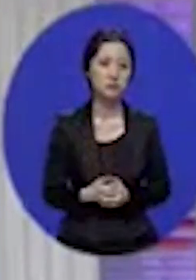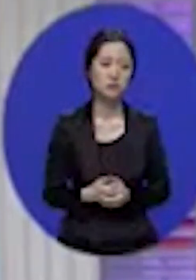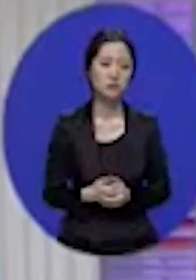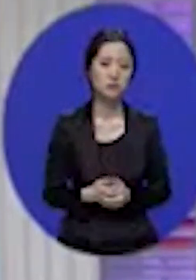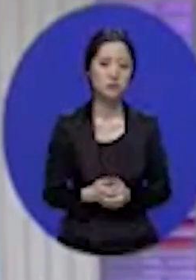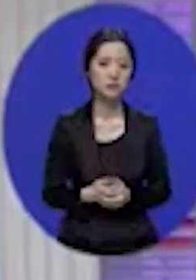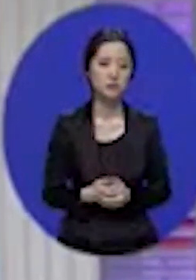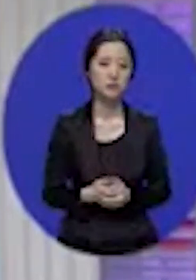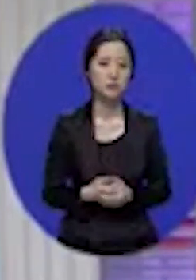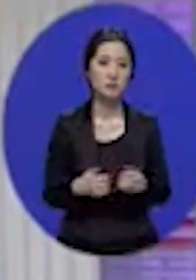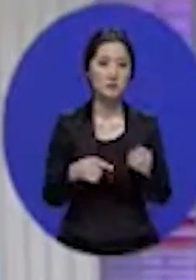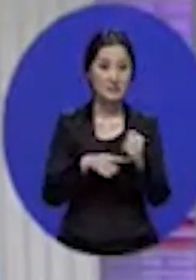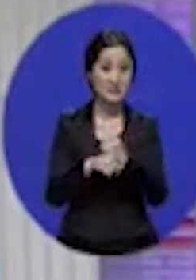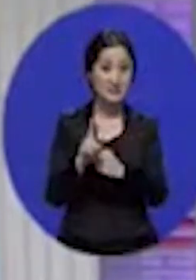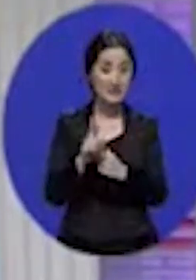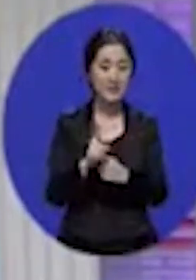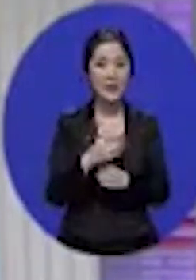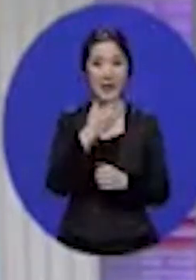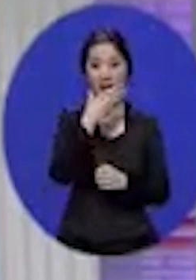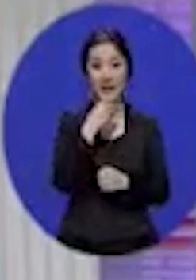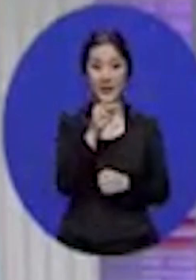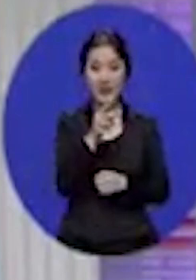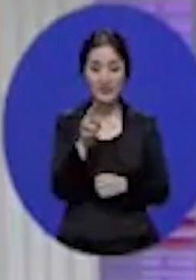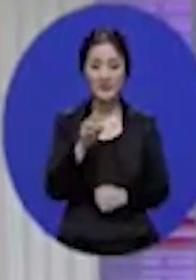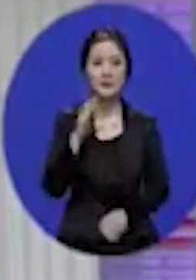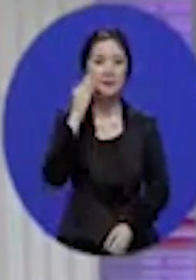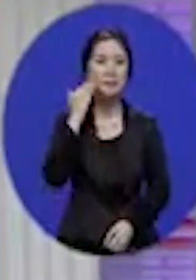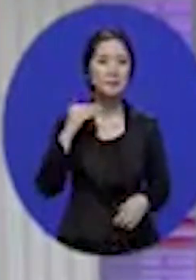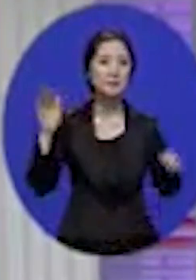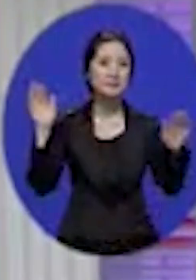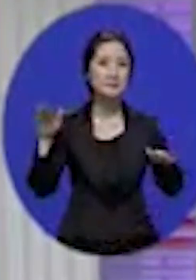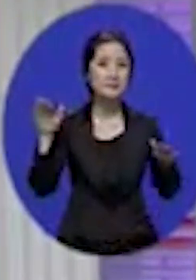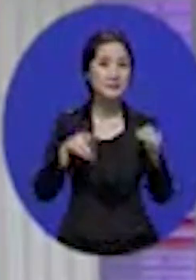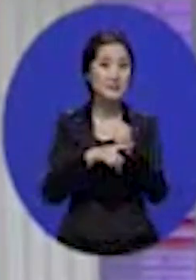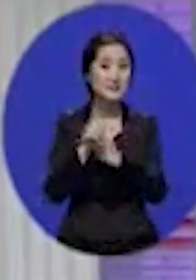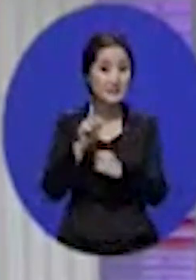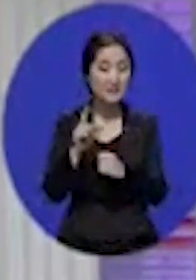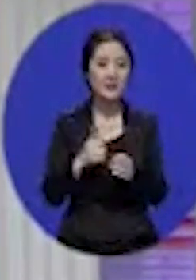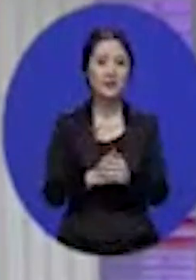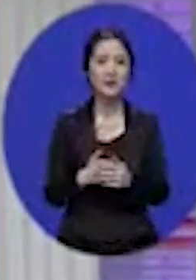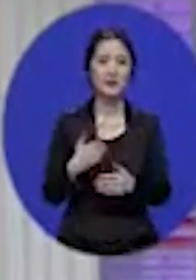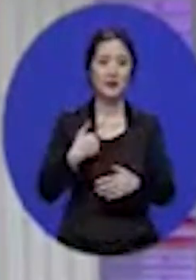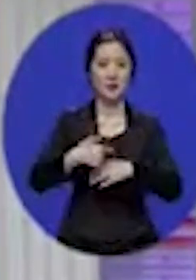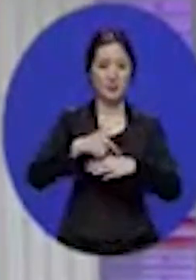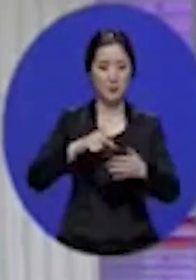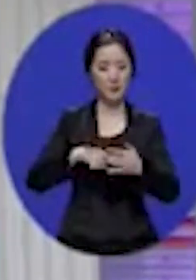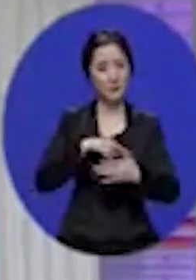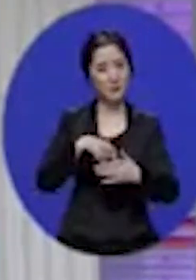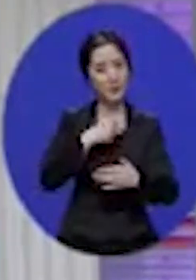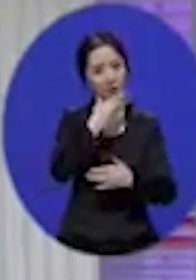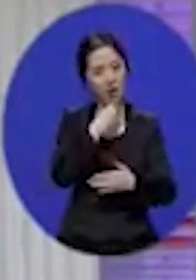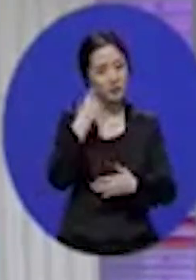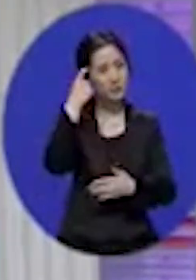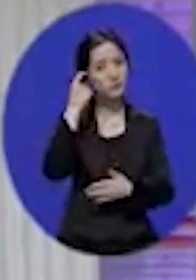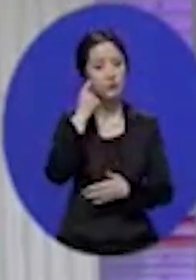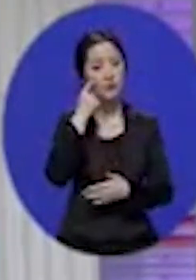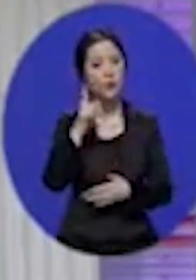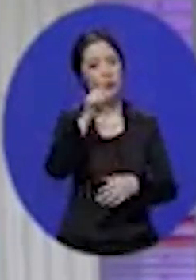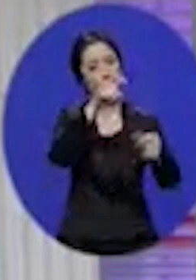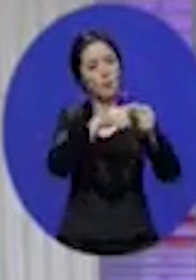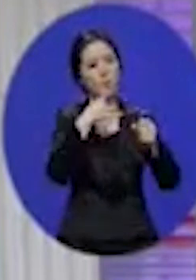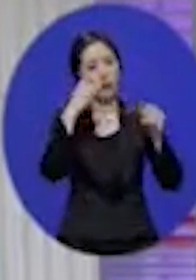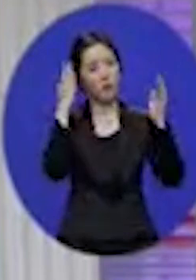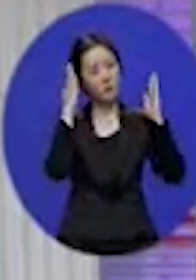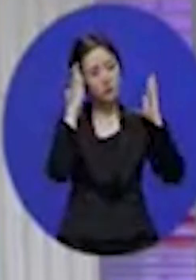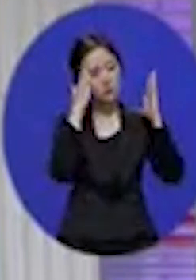늘 행복은 저한테 파랑새라고나 할까? 예. 내 안에 지금 있는 파랑새를 제가 발견하지 못하고 늘 저쪽 어느